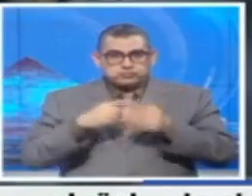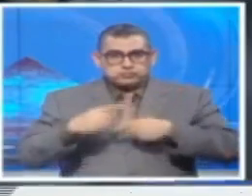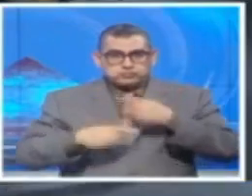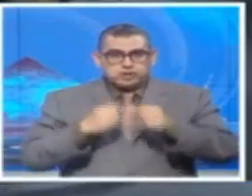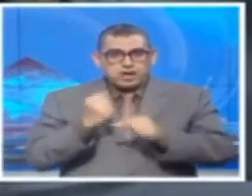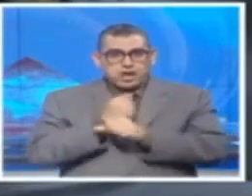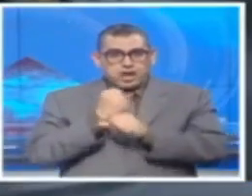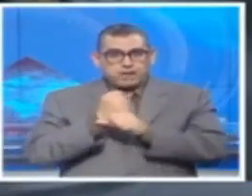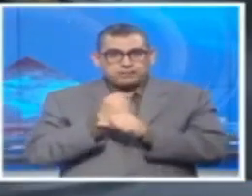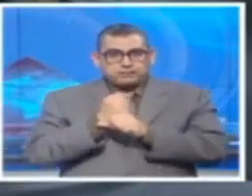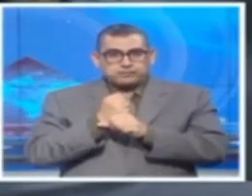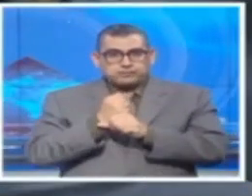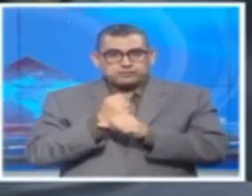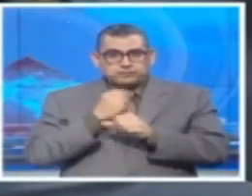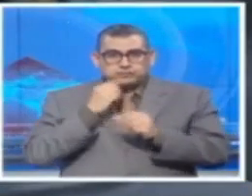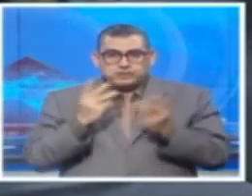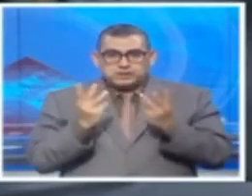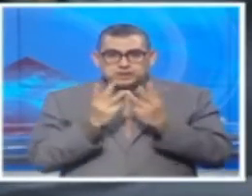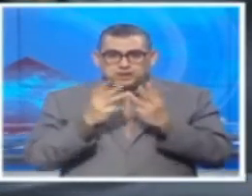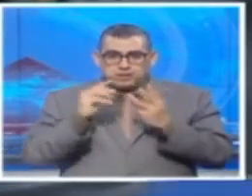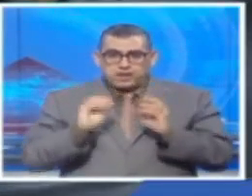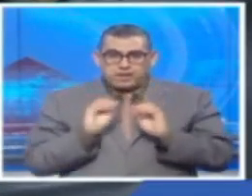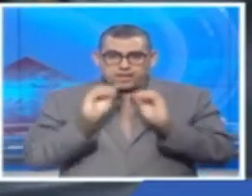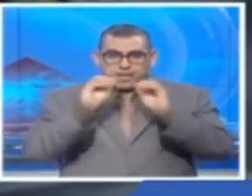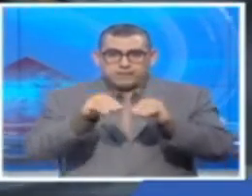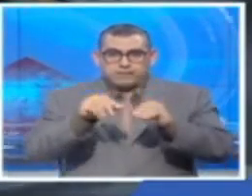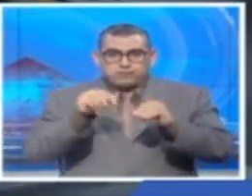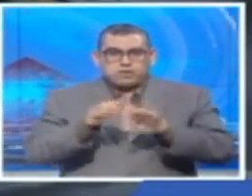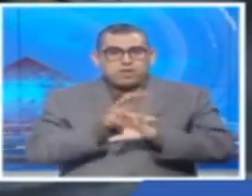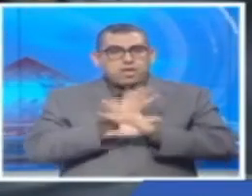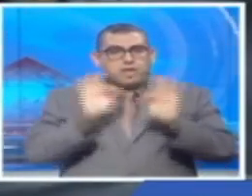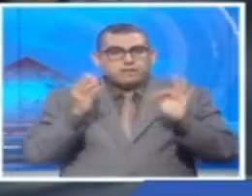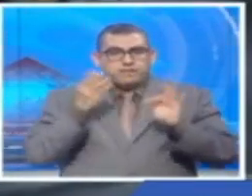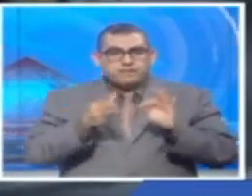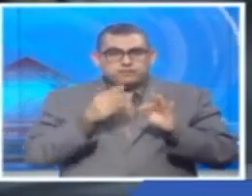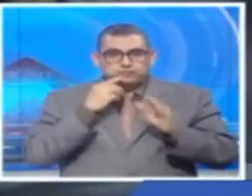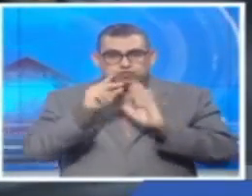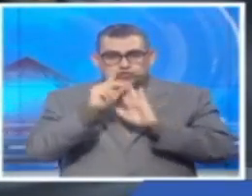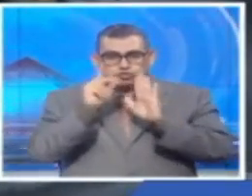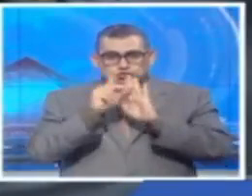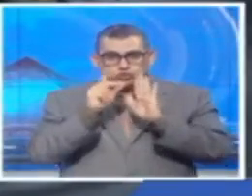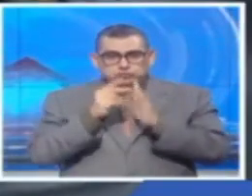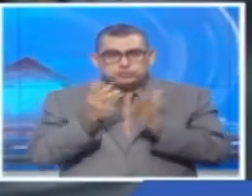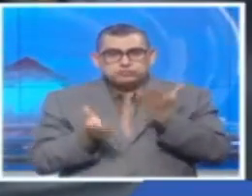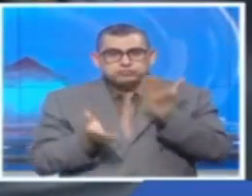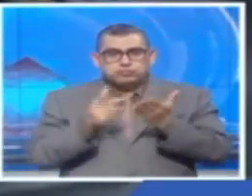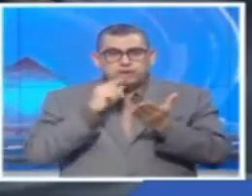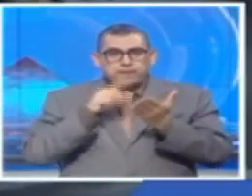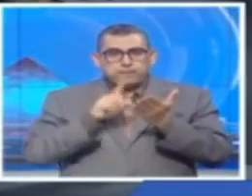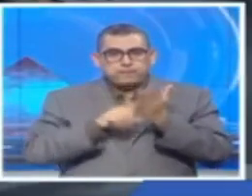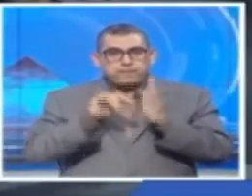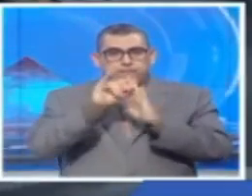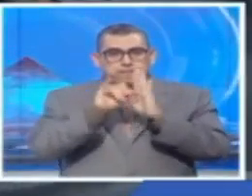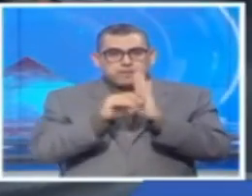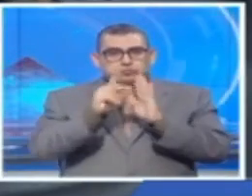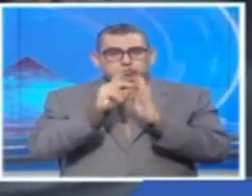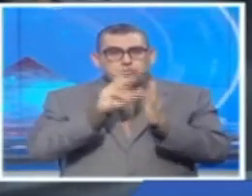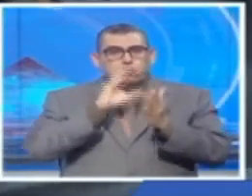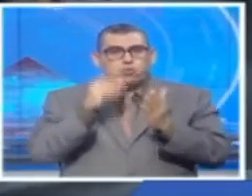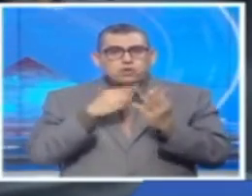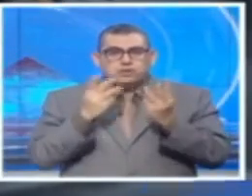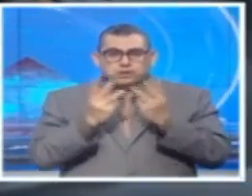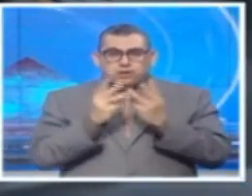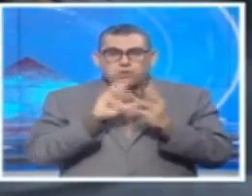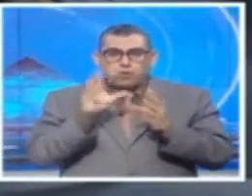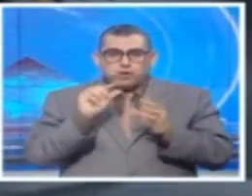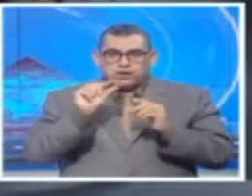عملنا هذه المنصة ووضعنا عليها كل المعايير وكل شرح المعايير وكل التطبيقات